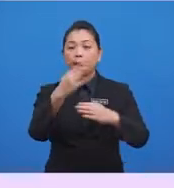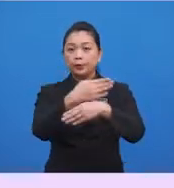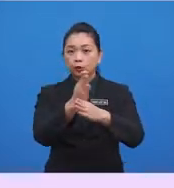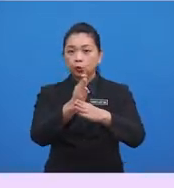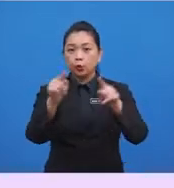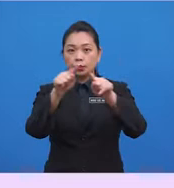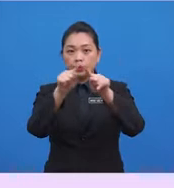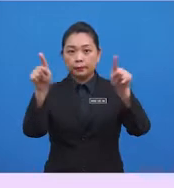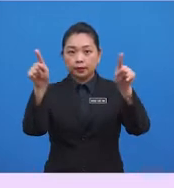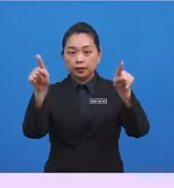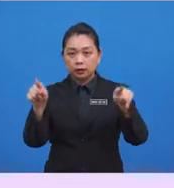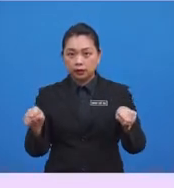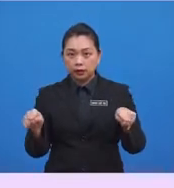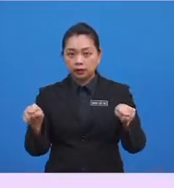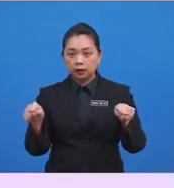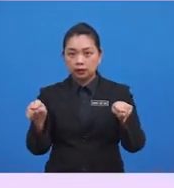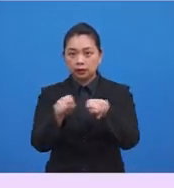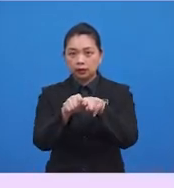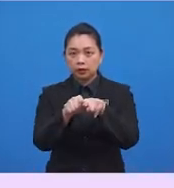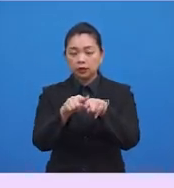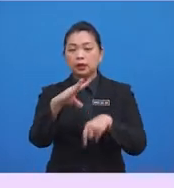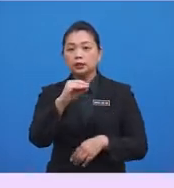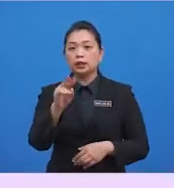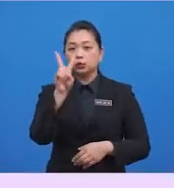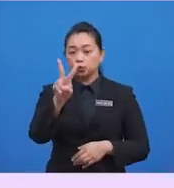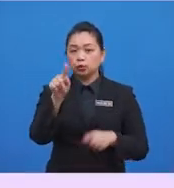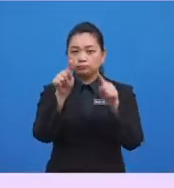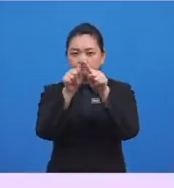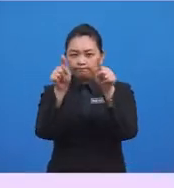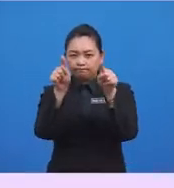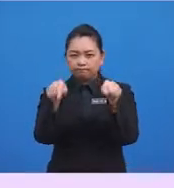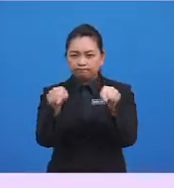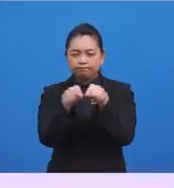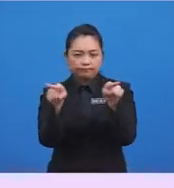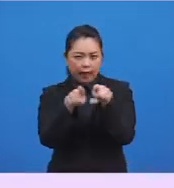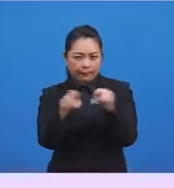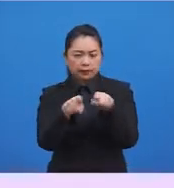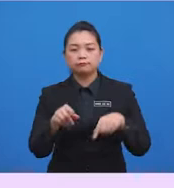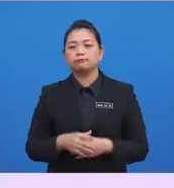bentuk asas segi empat tepat dan dua bentuk asas segi empat sama.